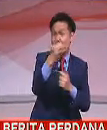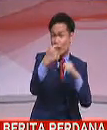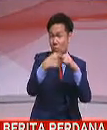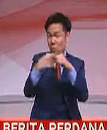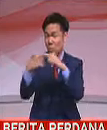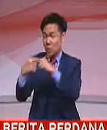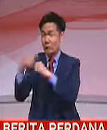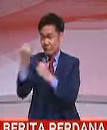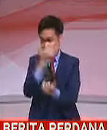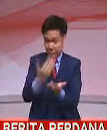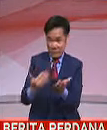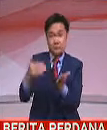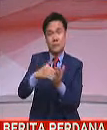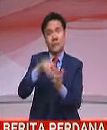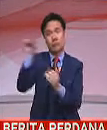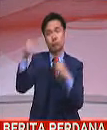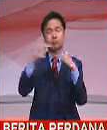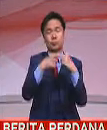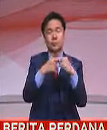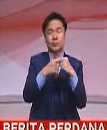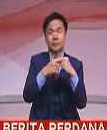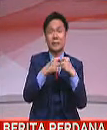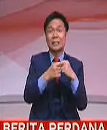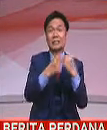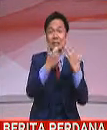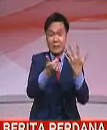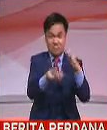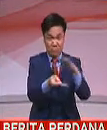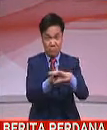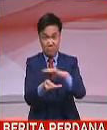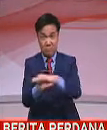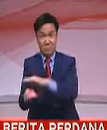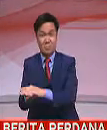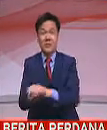tuduhan didakwa lagi hari ini. Kali ini membabitkan 6 tuduhan rasuah berjumlah